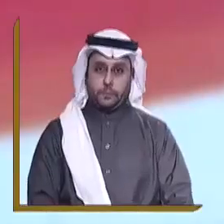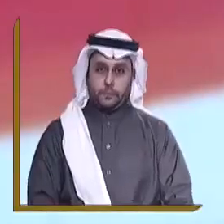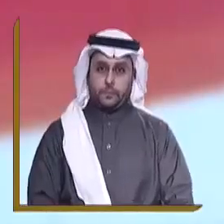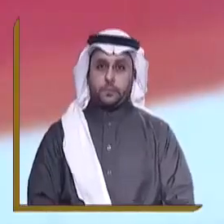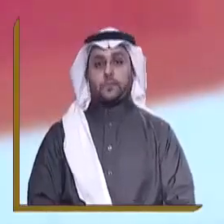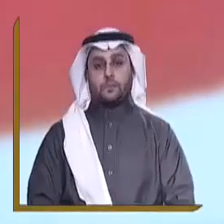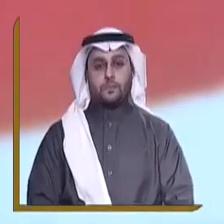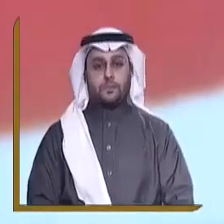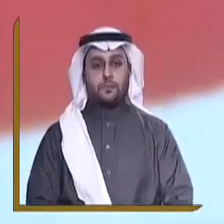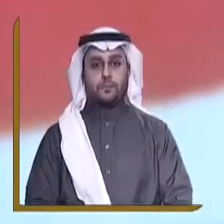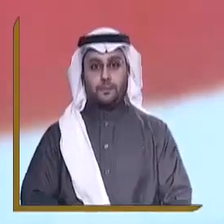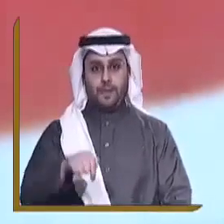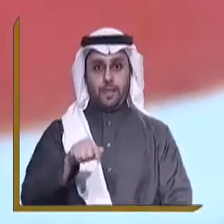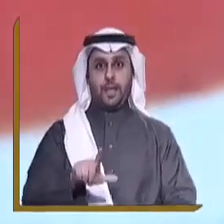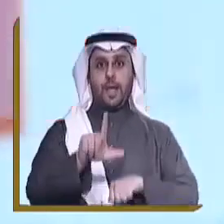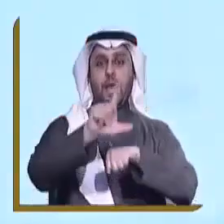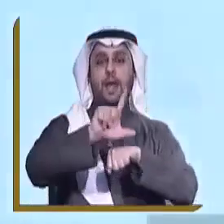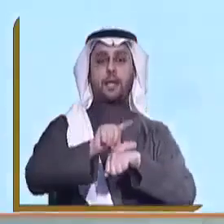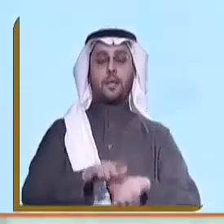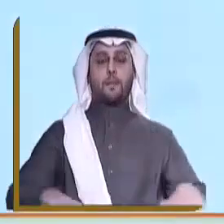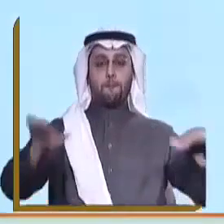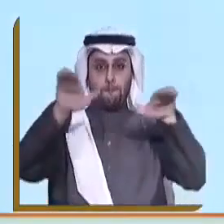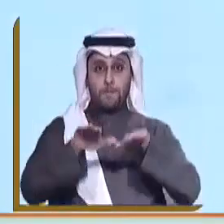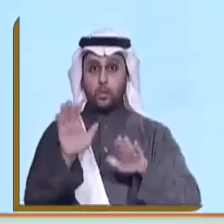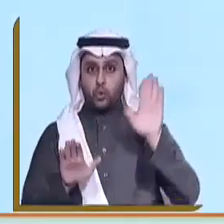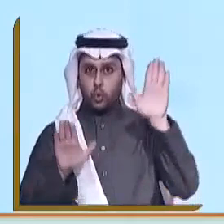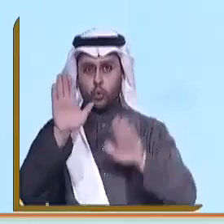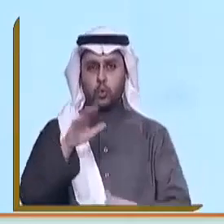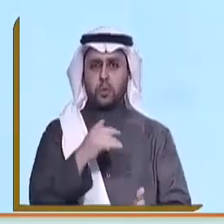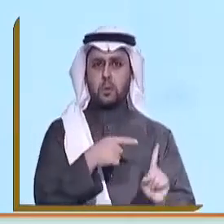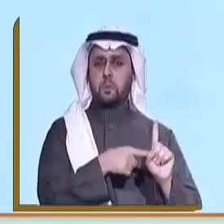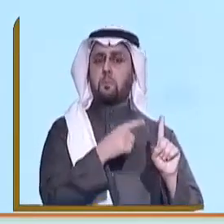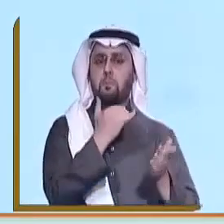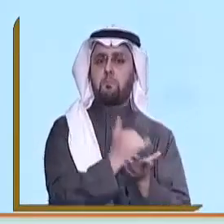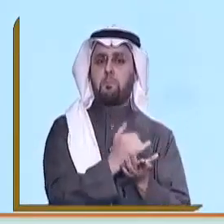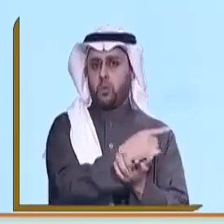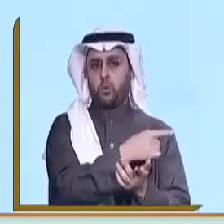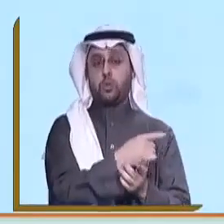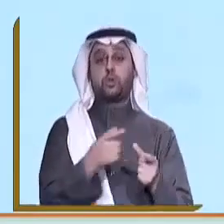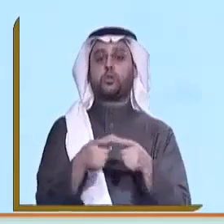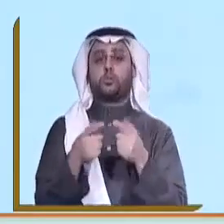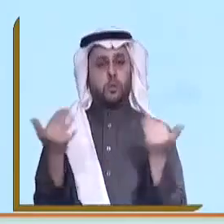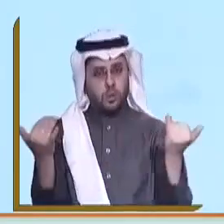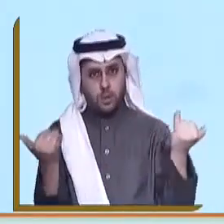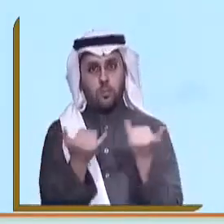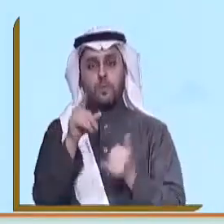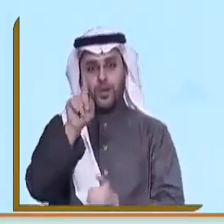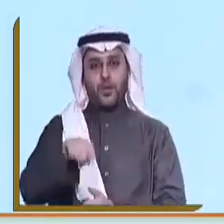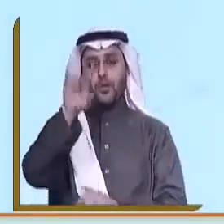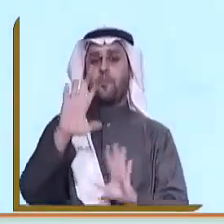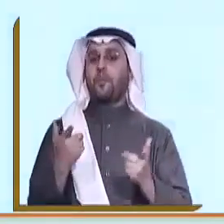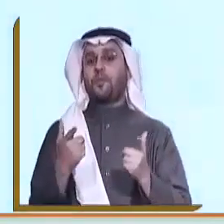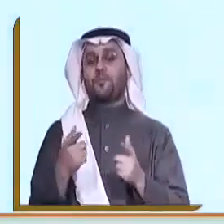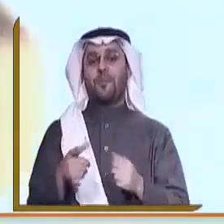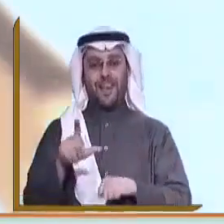الروسي عقد رئيس مجلس الشورى الشيخ الدكتور عبد الله ال الشيخ جلسه مباحثات مشتركه مع رئيس مجلس